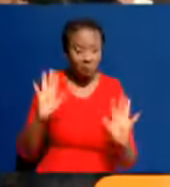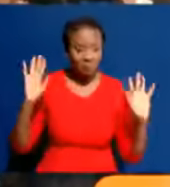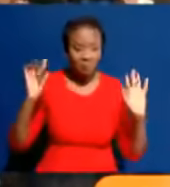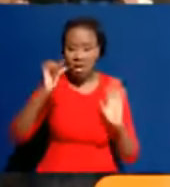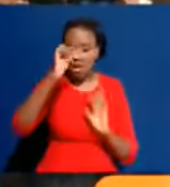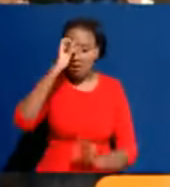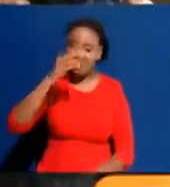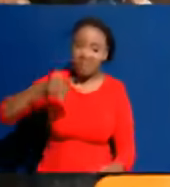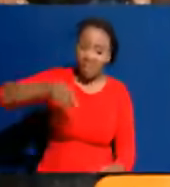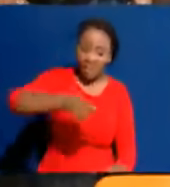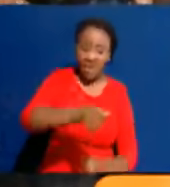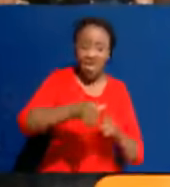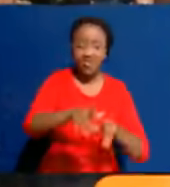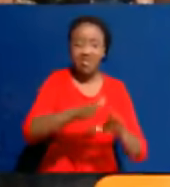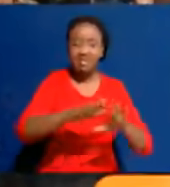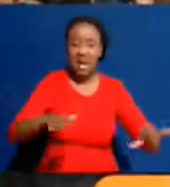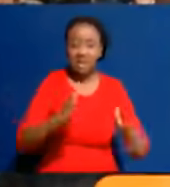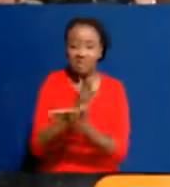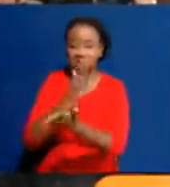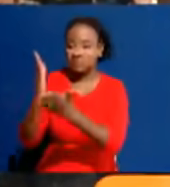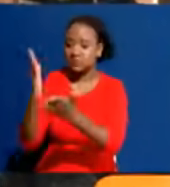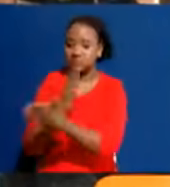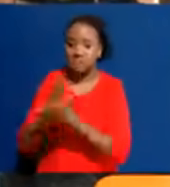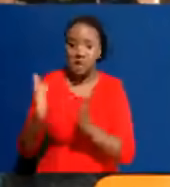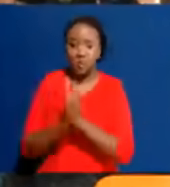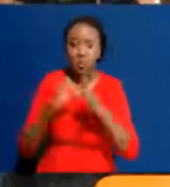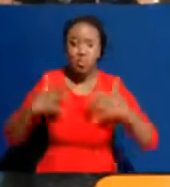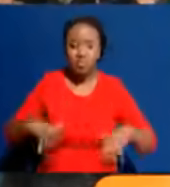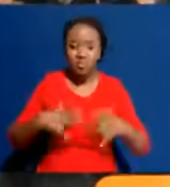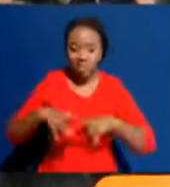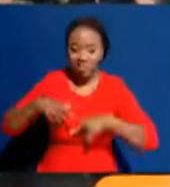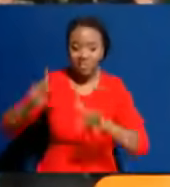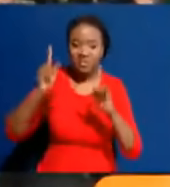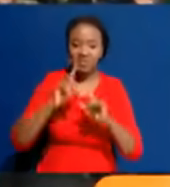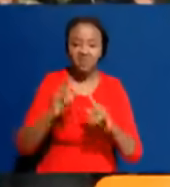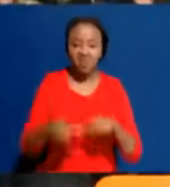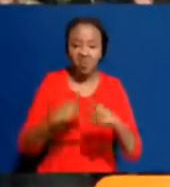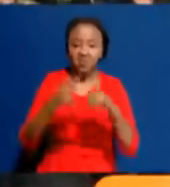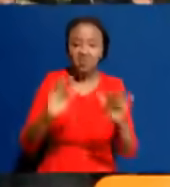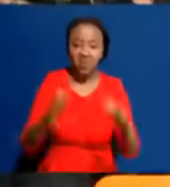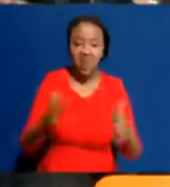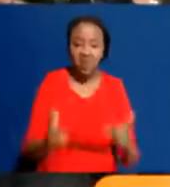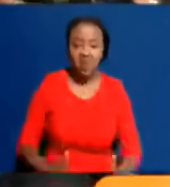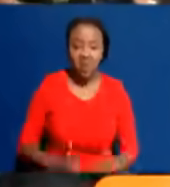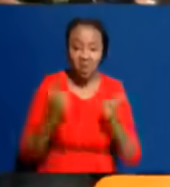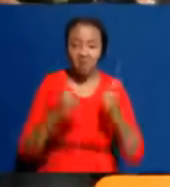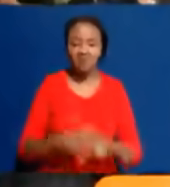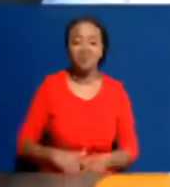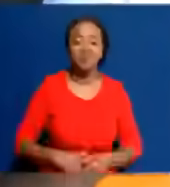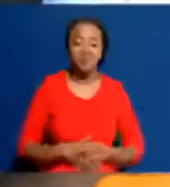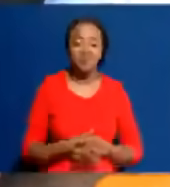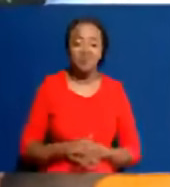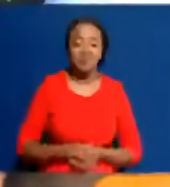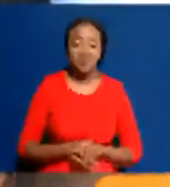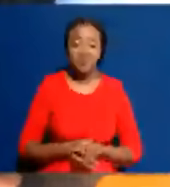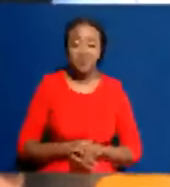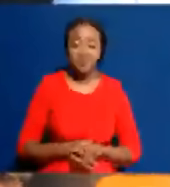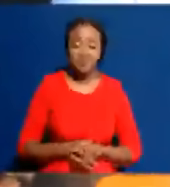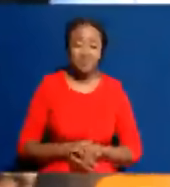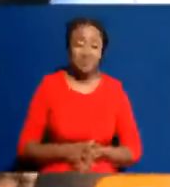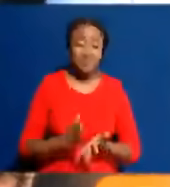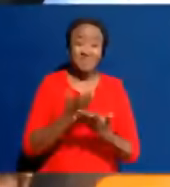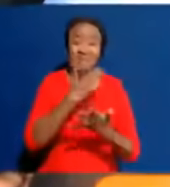serikali, alafu ile ardhi tuwagawie wananchi, wananchi wenyewe waweze kuendesha na maisha yao, wawache kuishi kama maskota. Baadhi ya